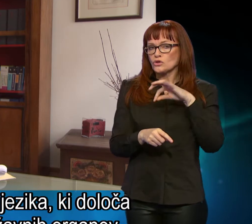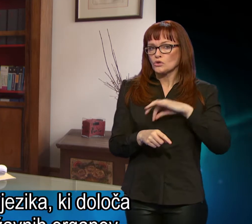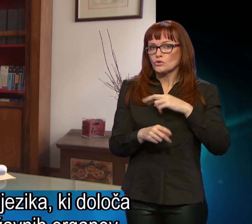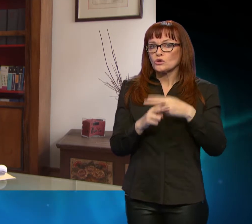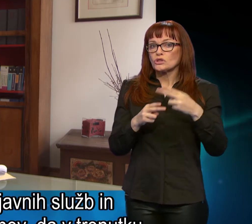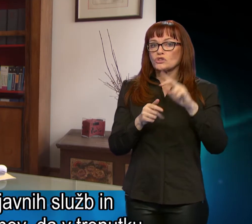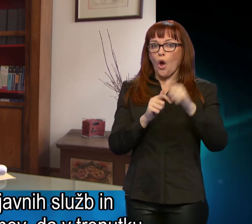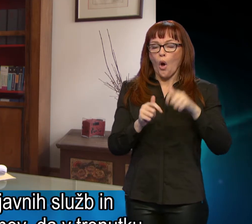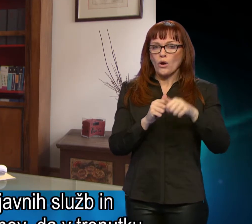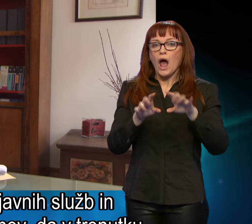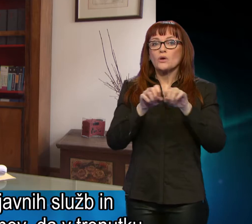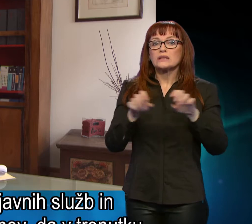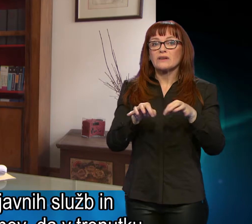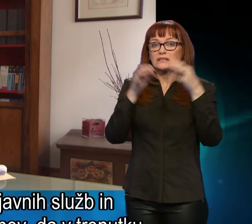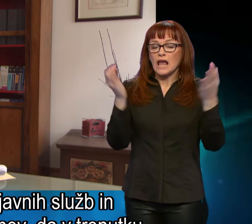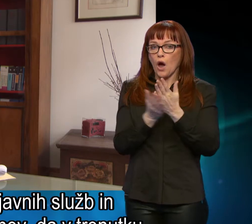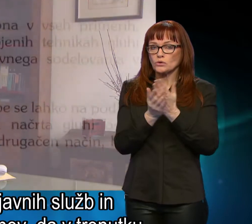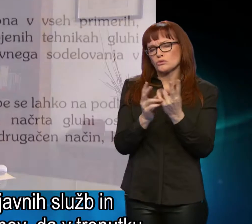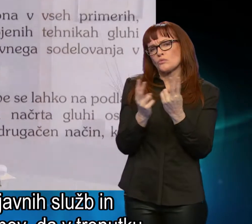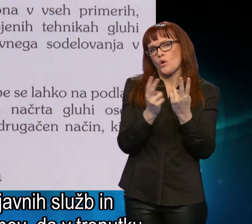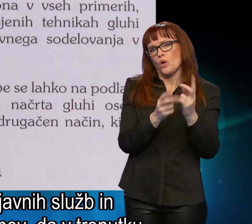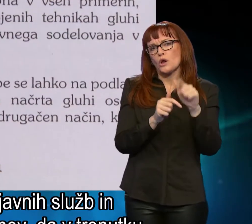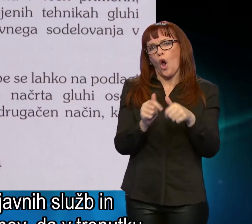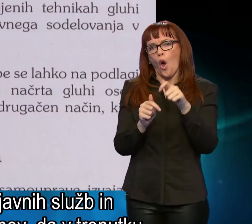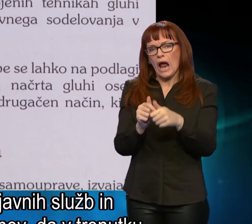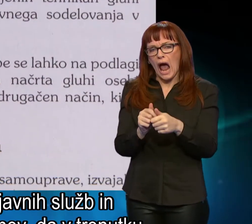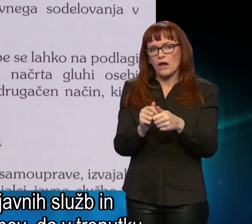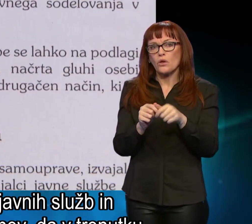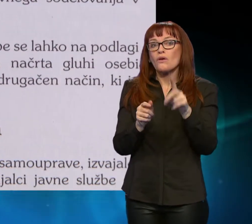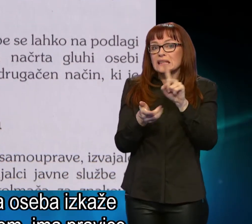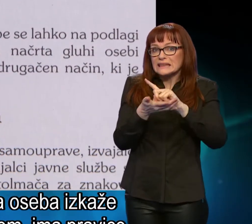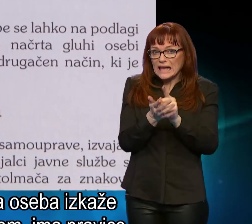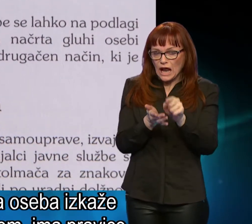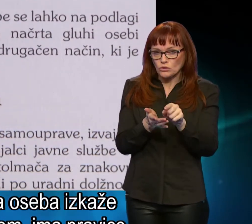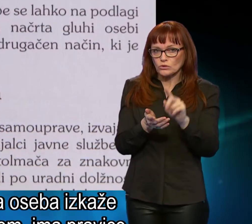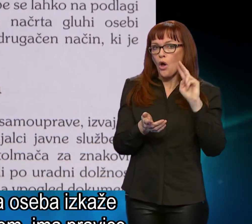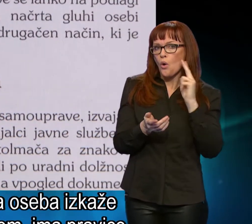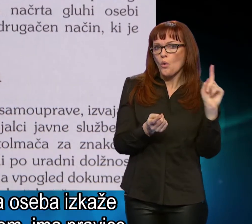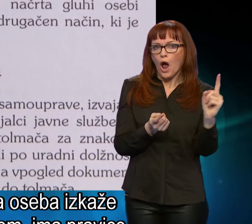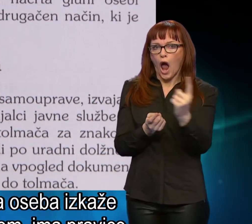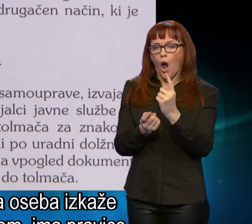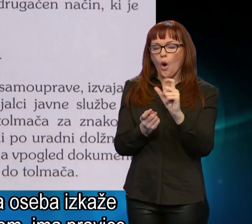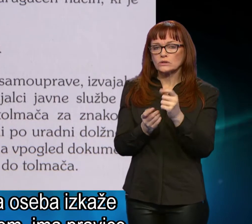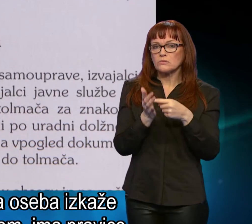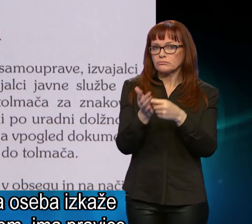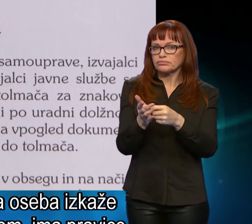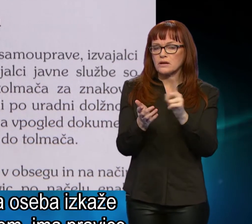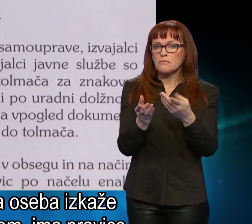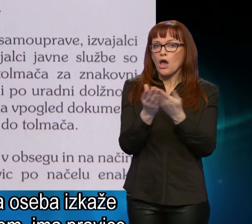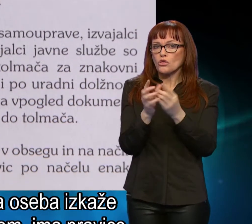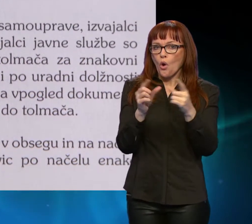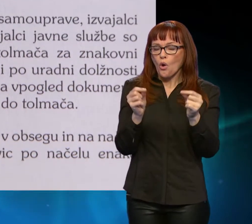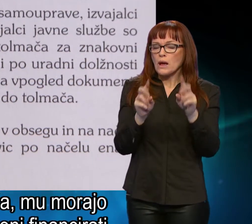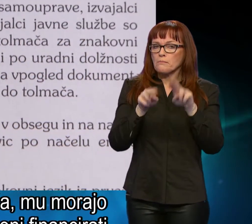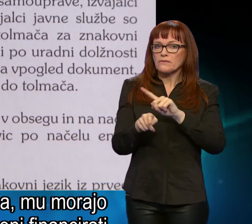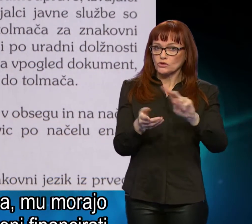državnih organov, izvajalcev javnih služb in podobnih organov, da v trenutku, ko se gluha oseba izkaže z dokumentom, da ima